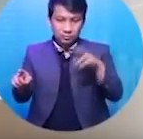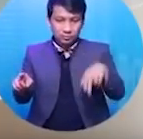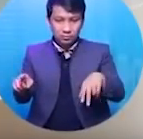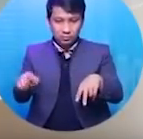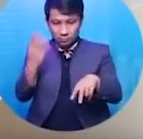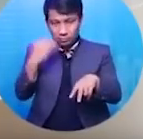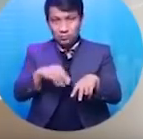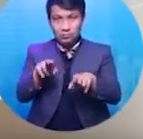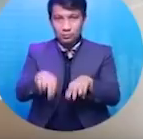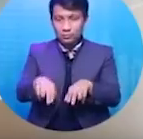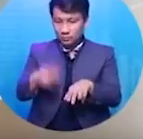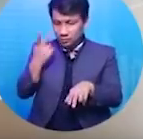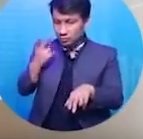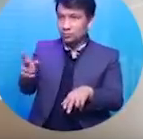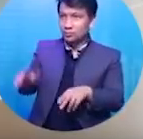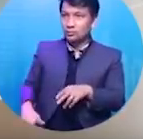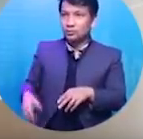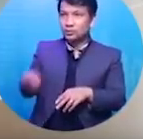Pagtingin ko, katabi ko pala, aso.